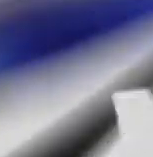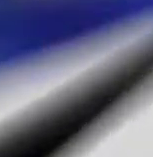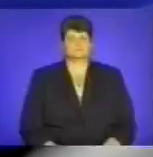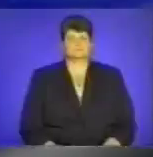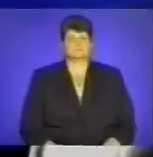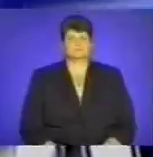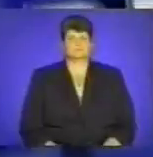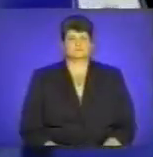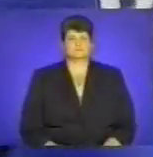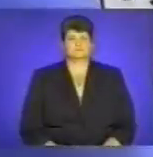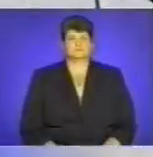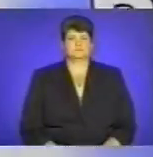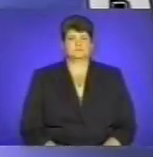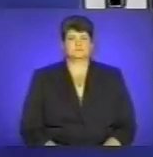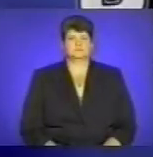Музика